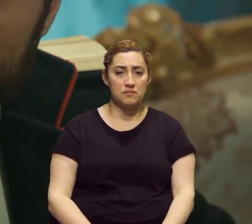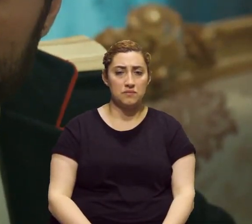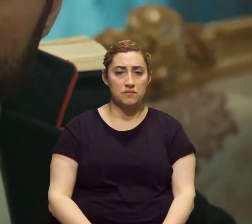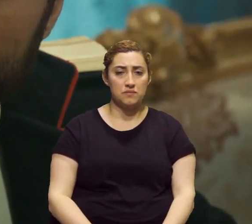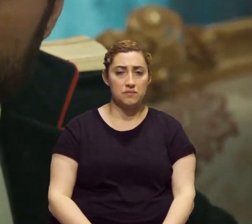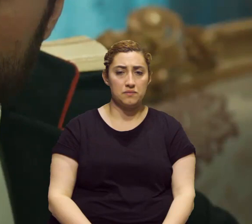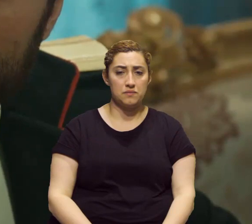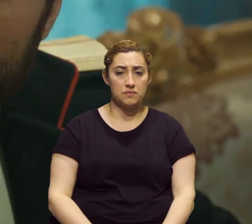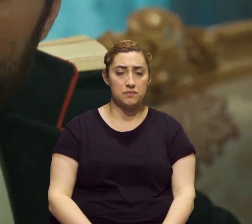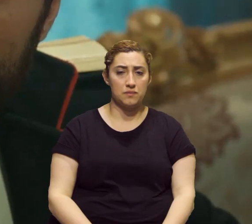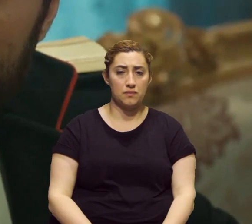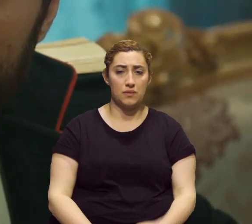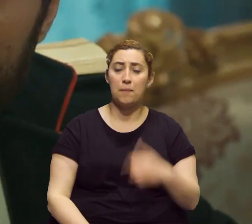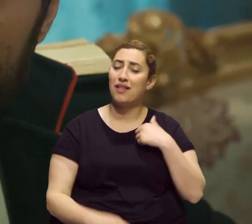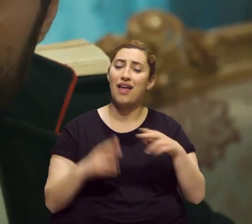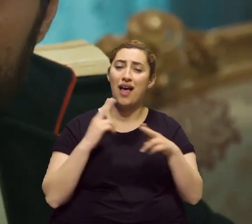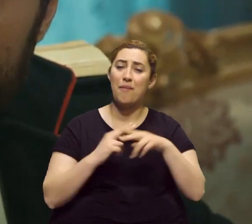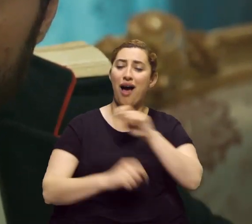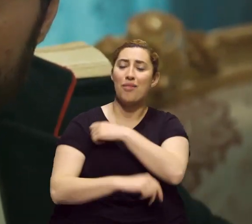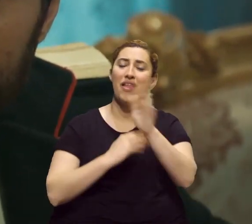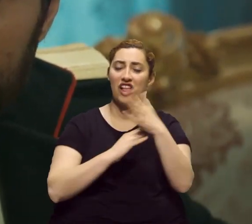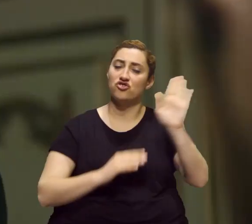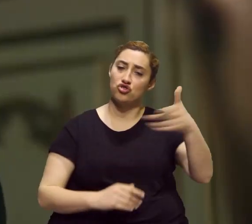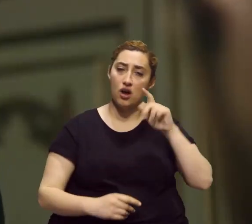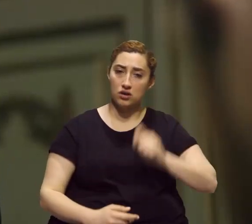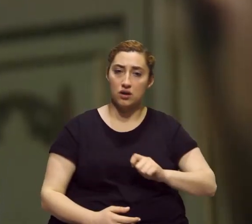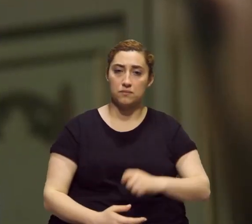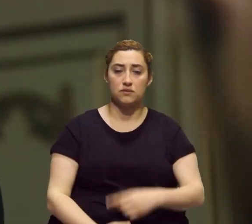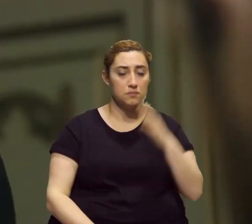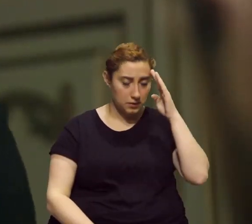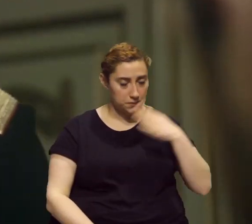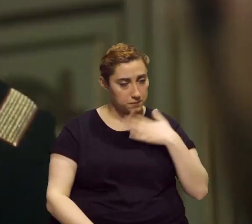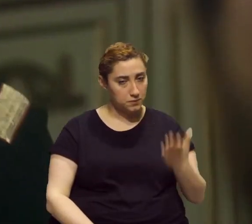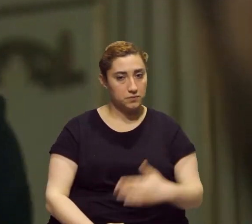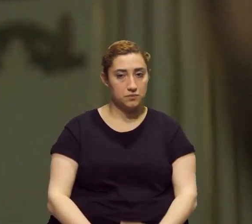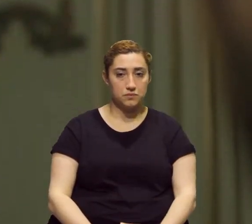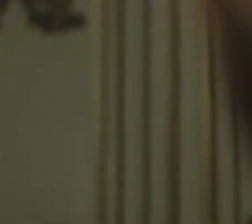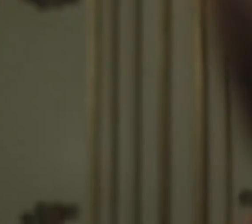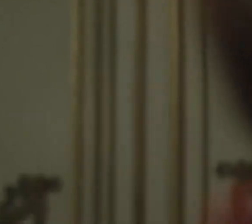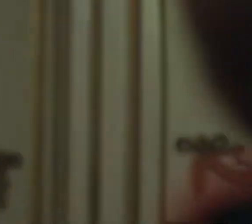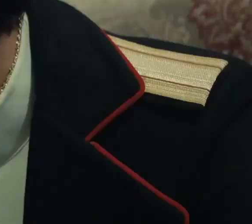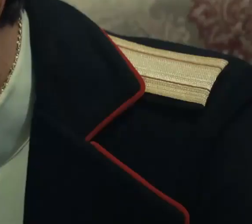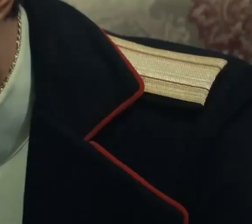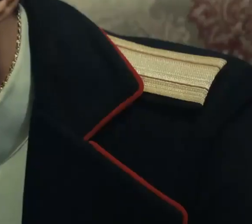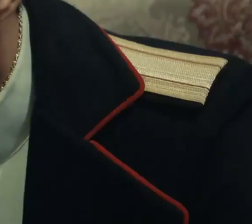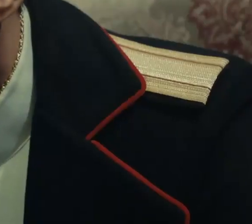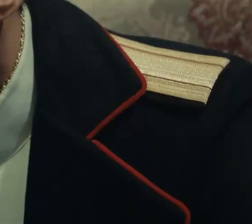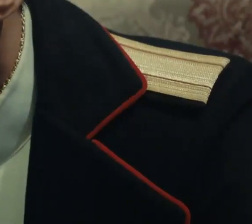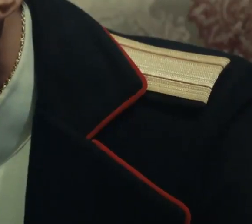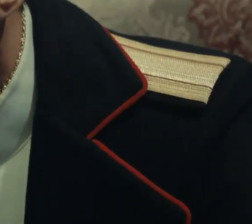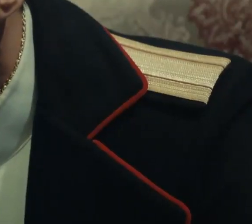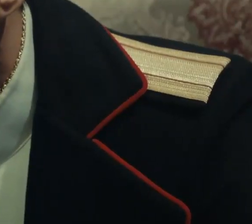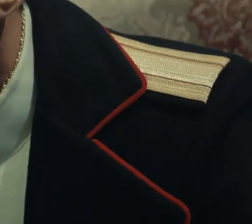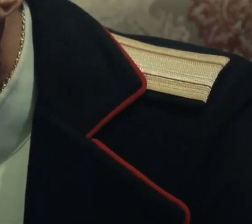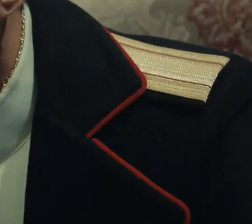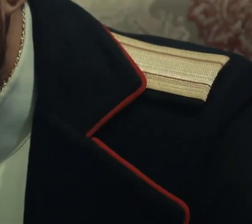yumuşadı. Bana hemen Alman seferi çağır. Baş üstüne sultanım. Sultan